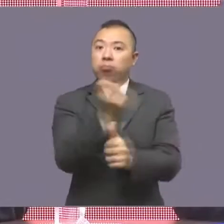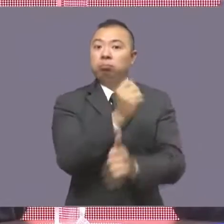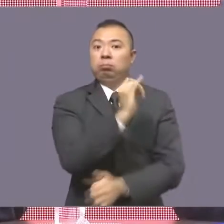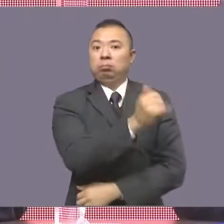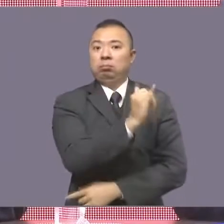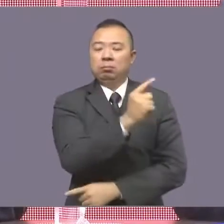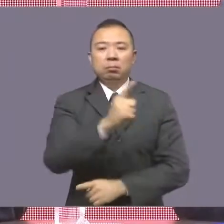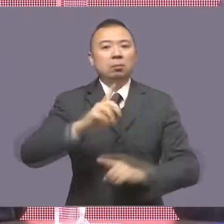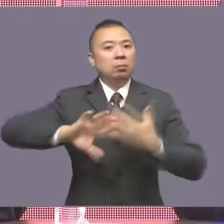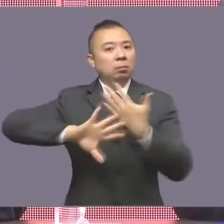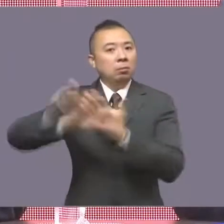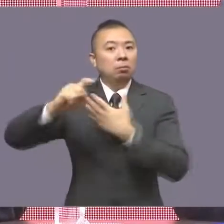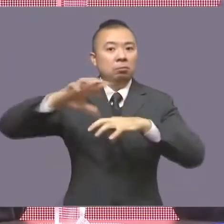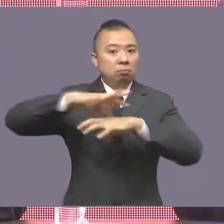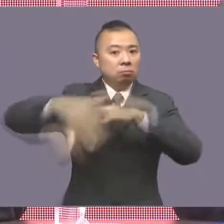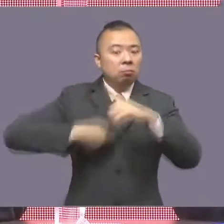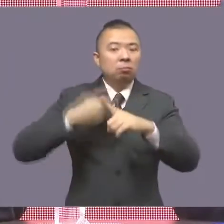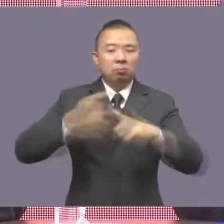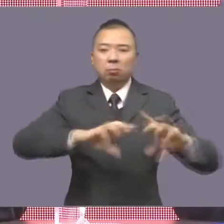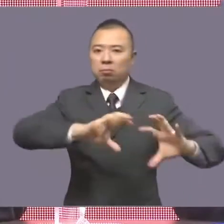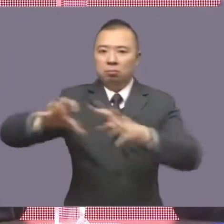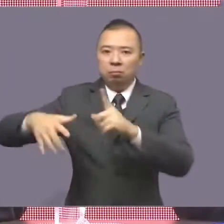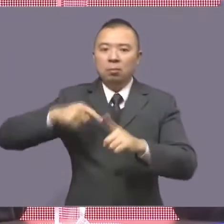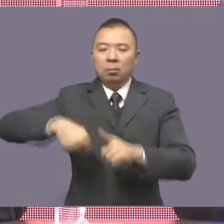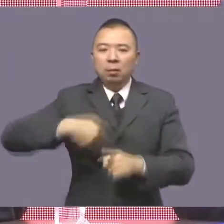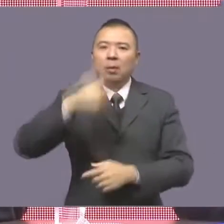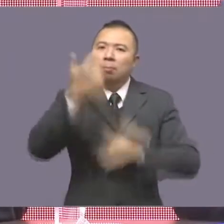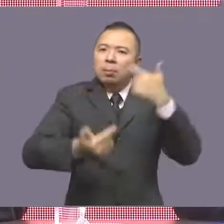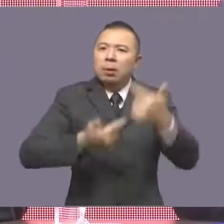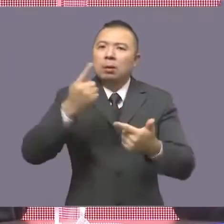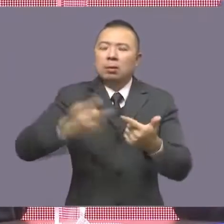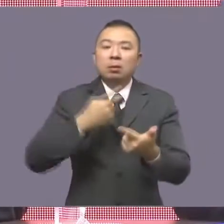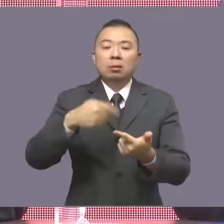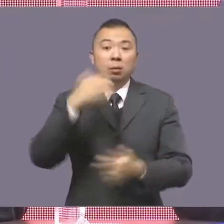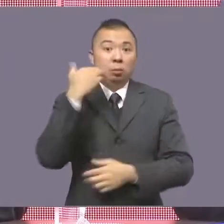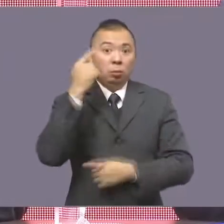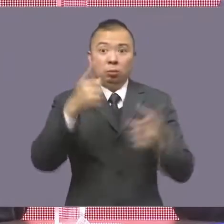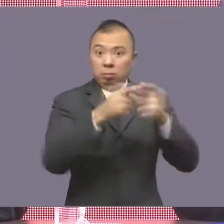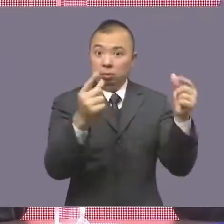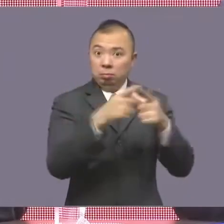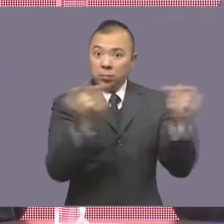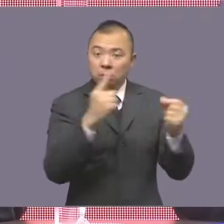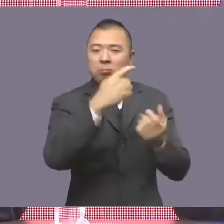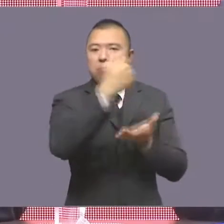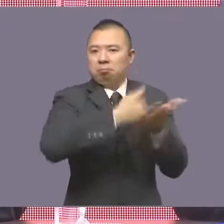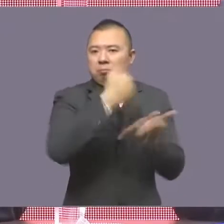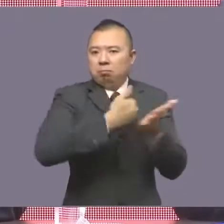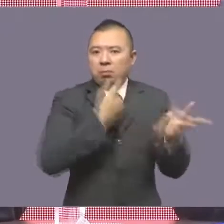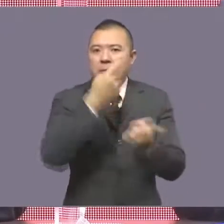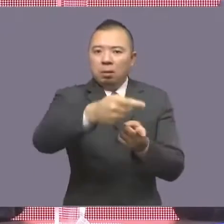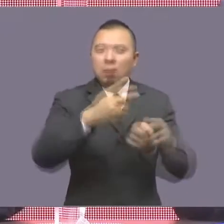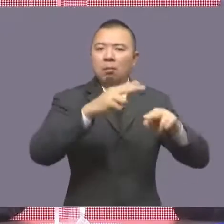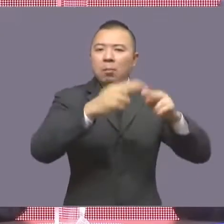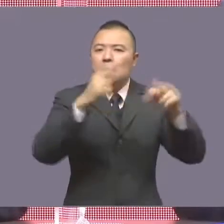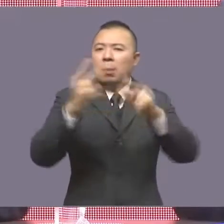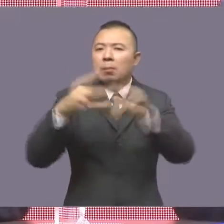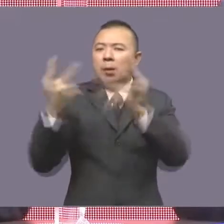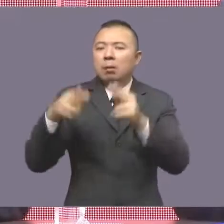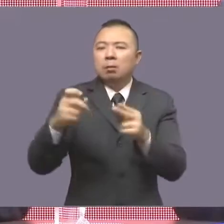国陆续放宽或解除对日本食品的相关管制，这包